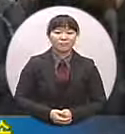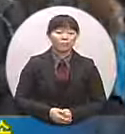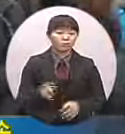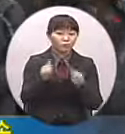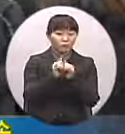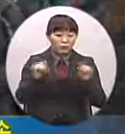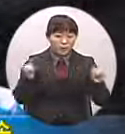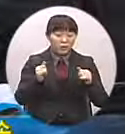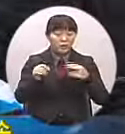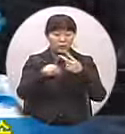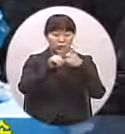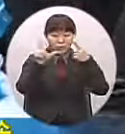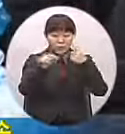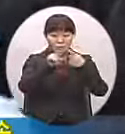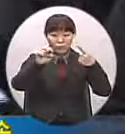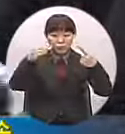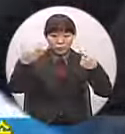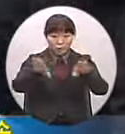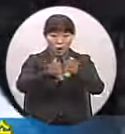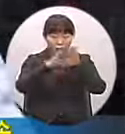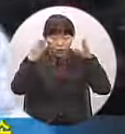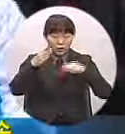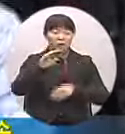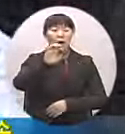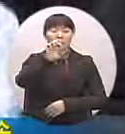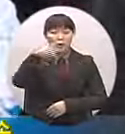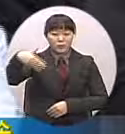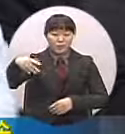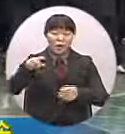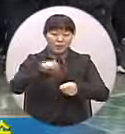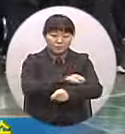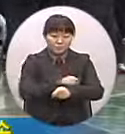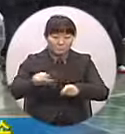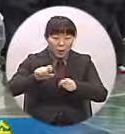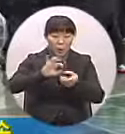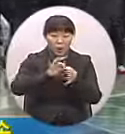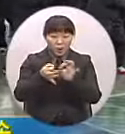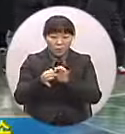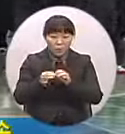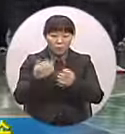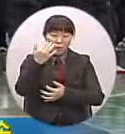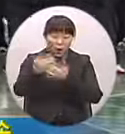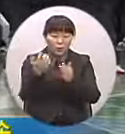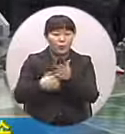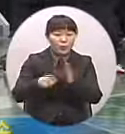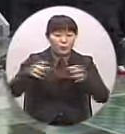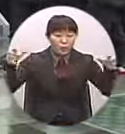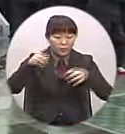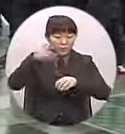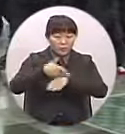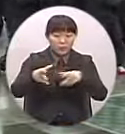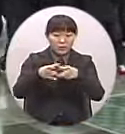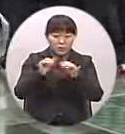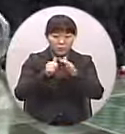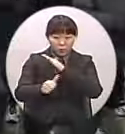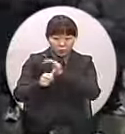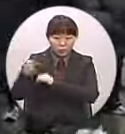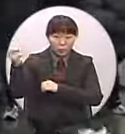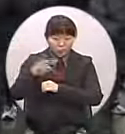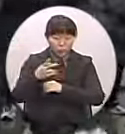이들은 오는 29일 개막을 앞둔 2013 평창 동계 스페셜올림픽 성화봉송을 위해 모인 지적장애인 선수들과